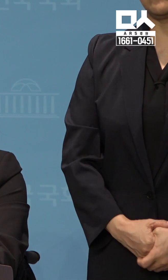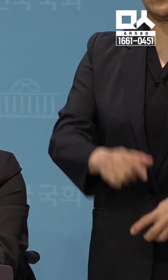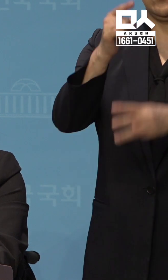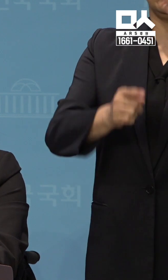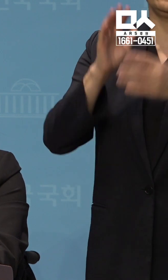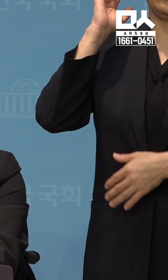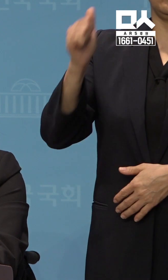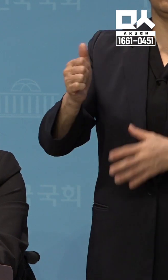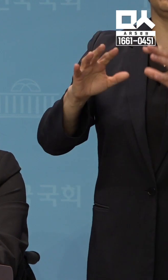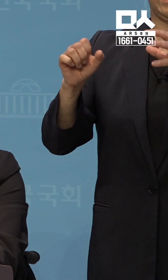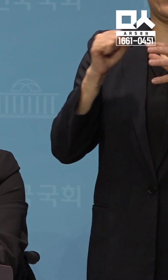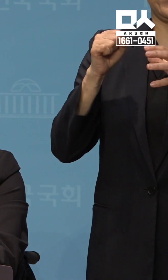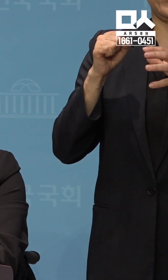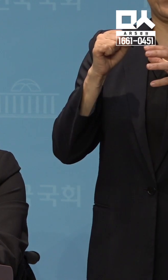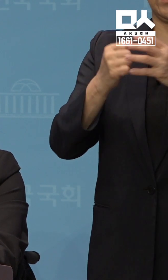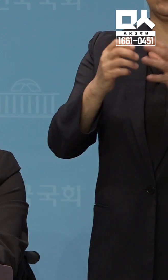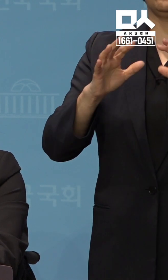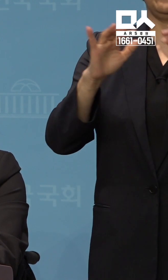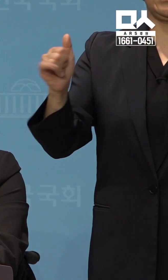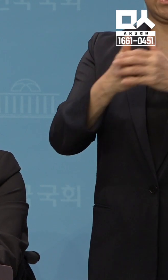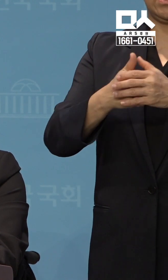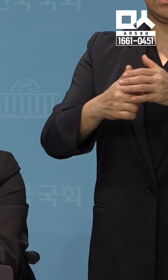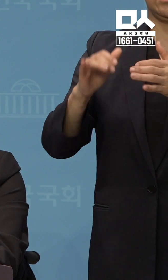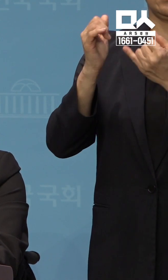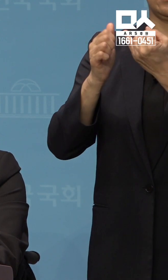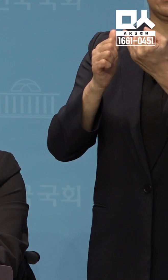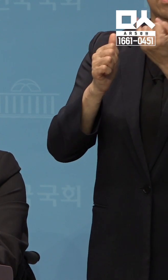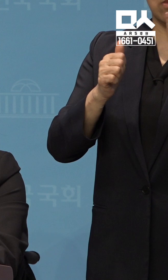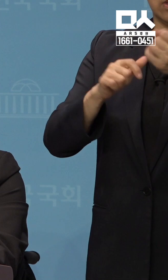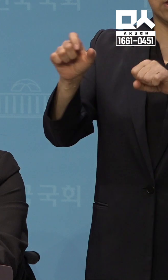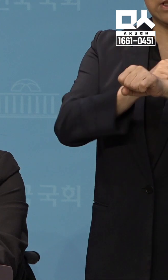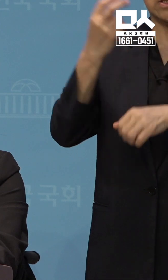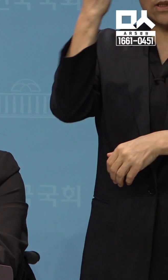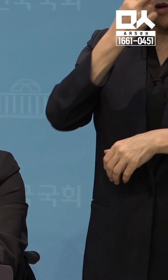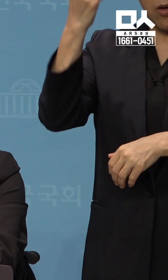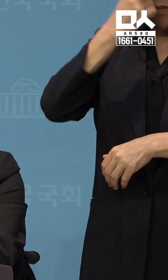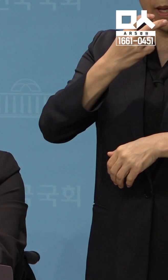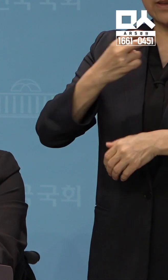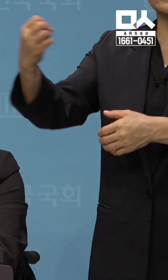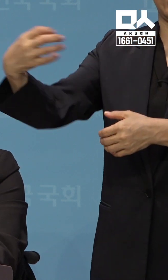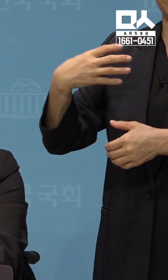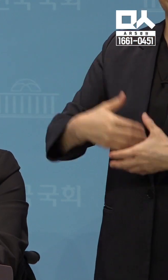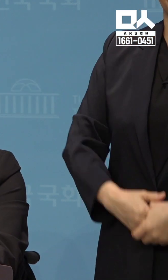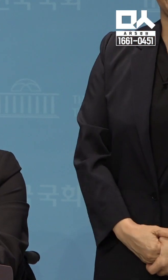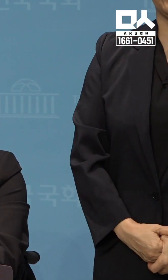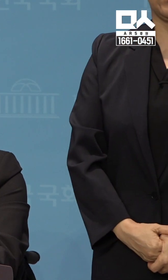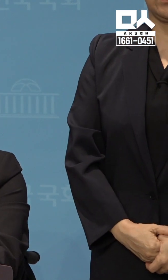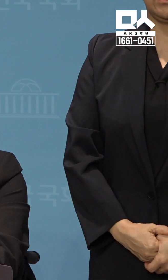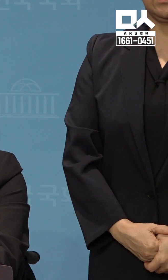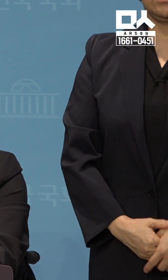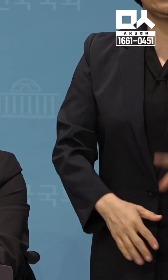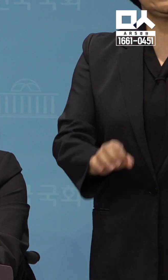윤석일 대통령과 국민의 임은 국민의 김건희 특검 요구에 응답하십시오 지난달